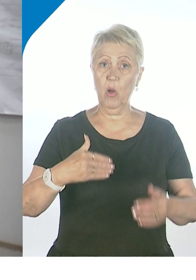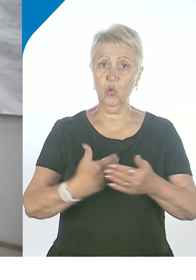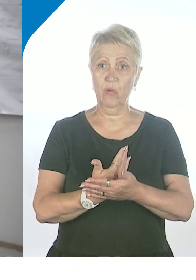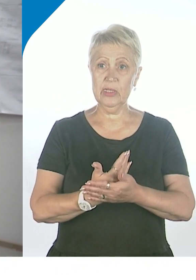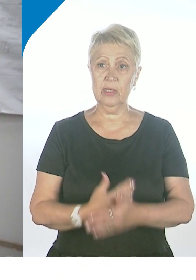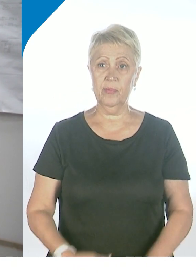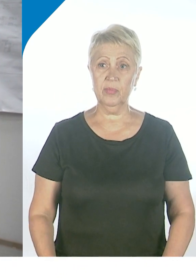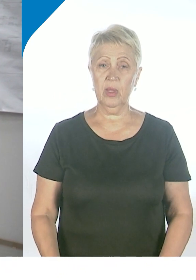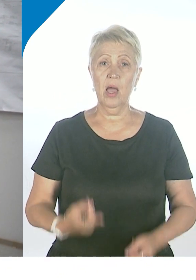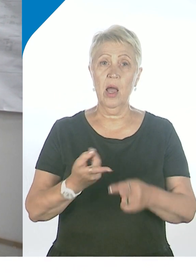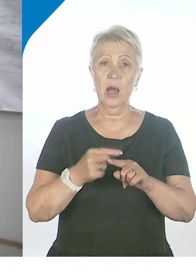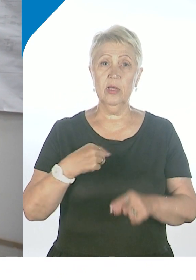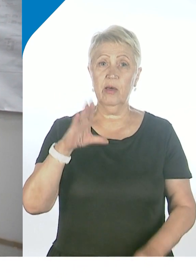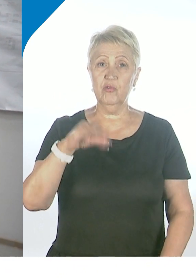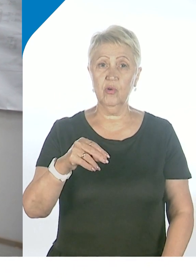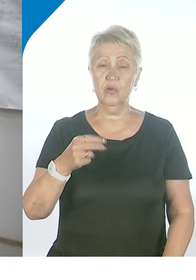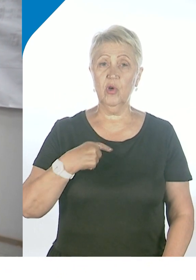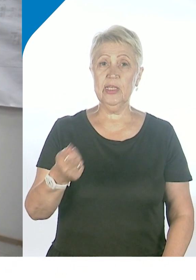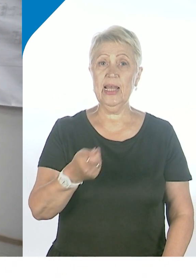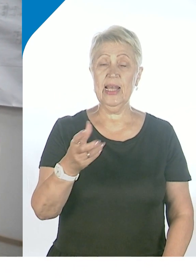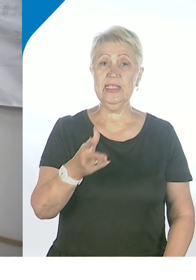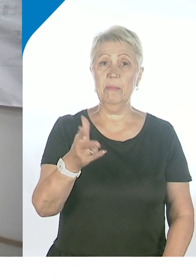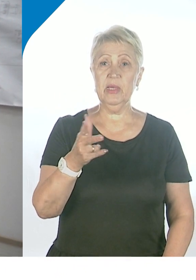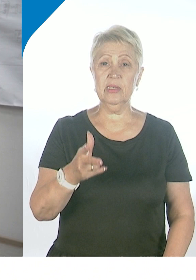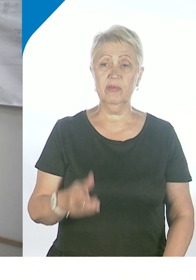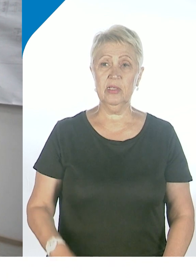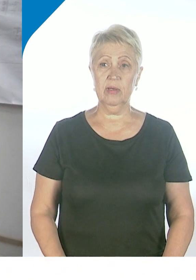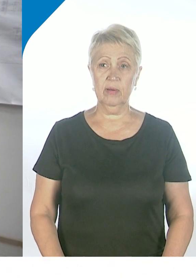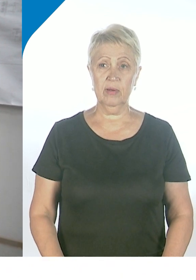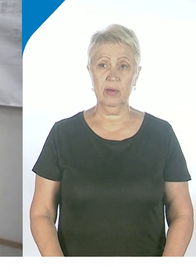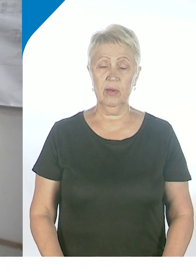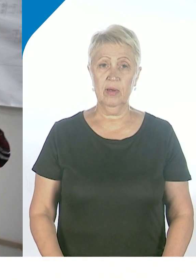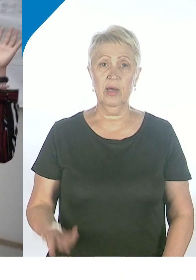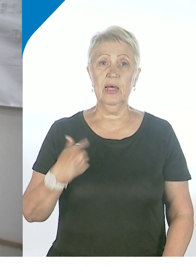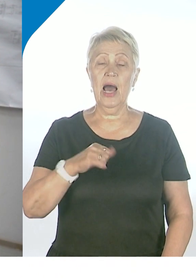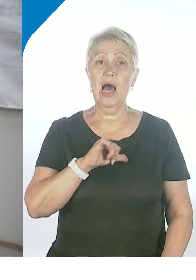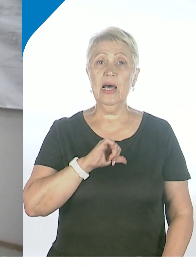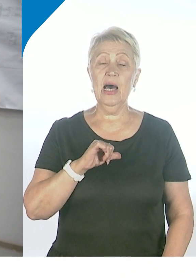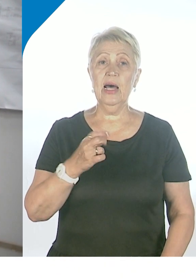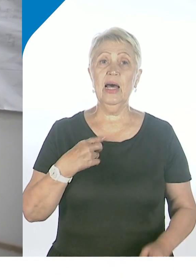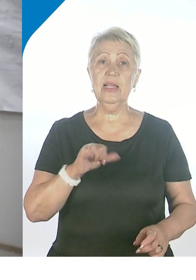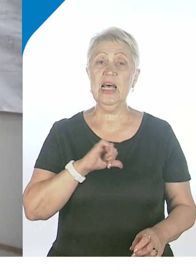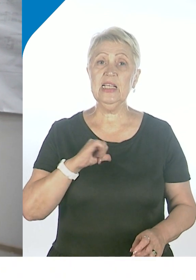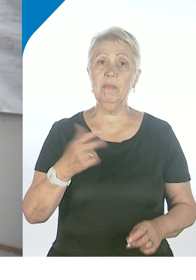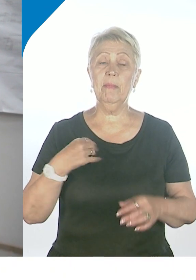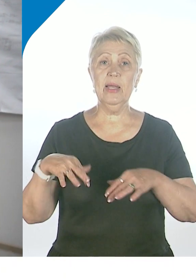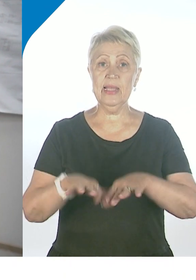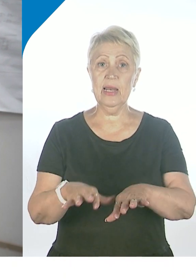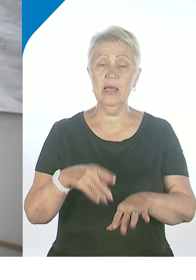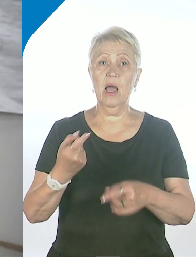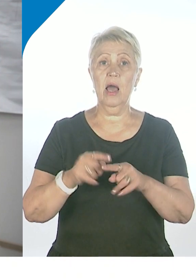все записывается изначально до эфира и накладываются титры, еще там что-то. Но на самом деле это все не так. В прямом